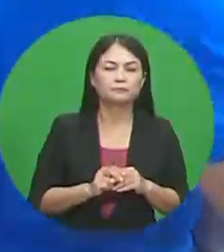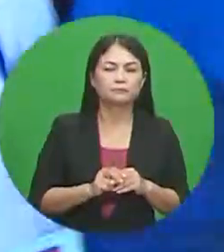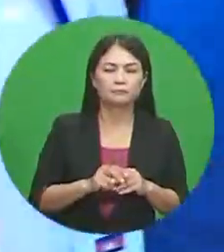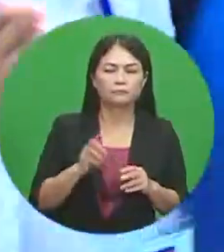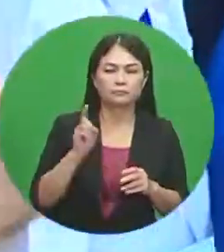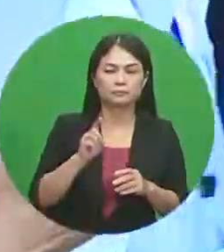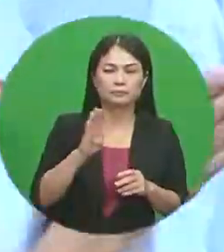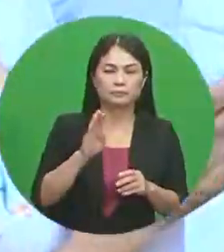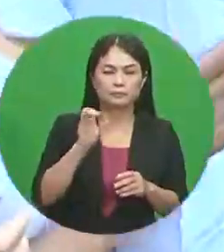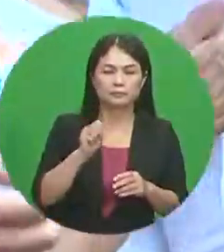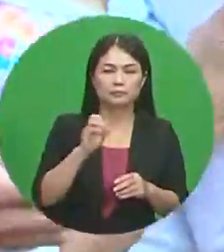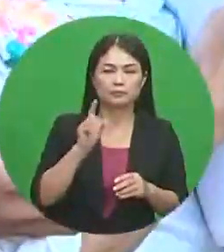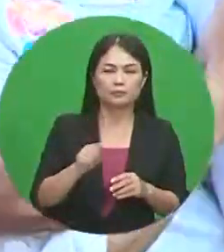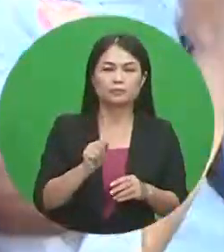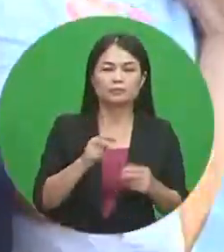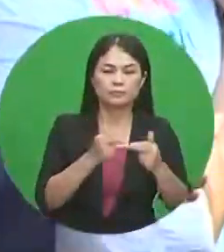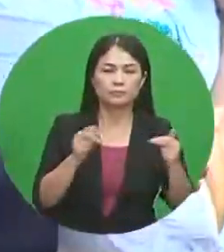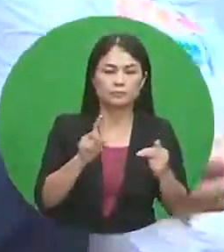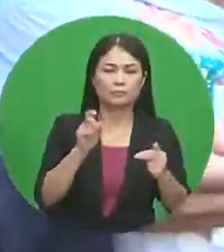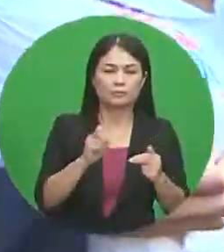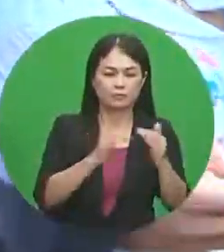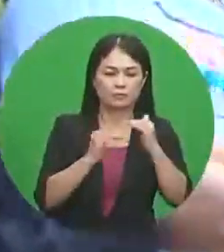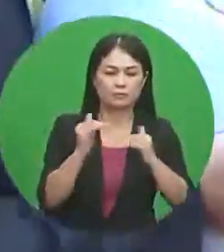ម៉ែត្រក្រាលកៅស៊ូ2ស្រទាប់ DBST ទទឹង 10